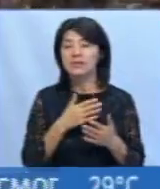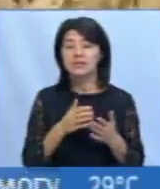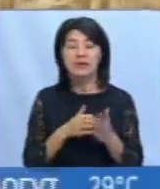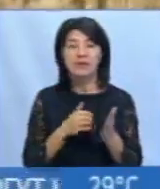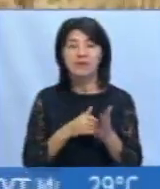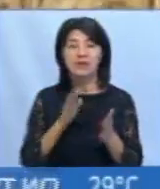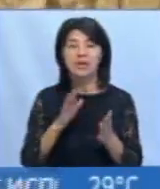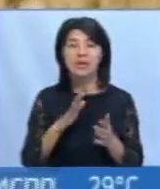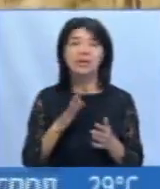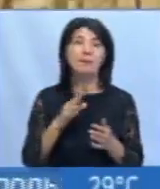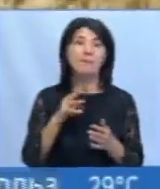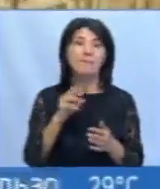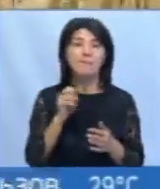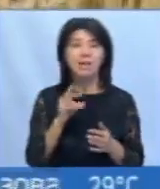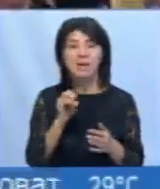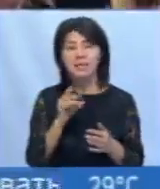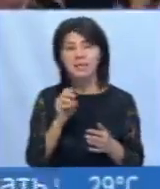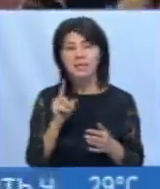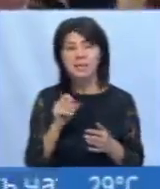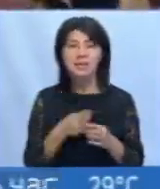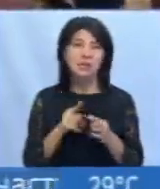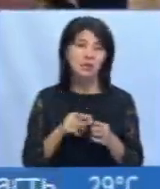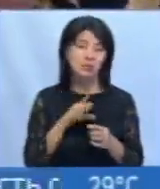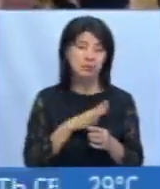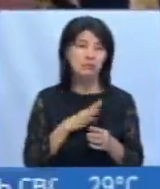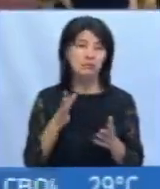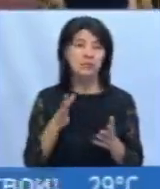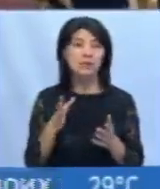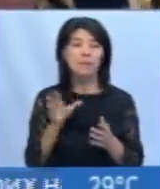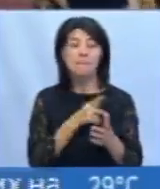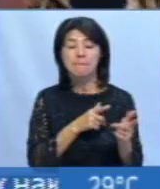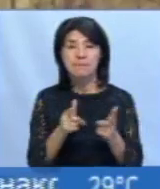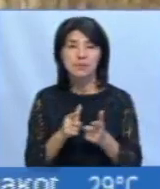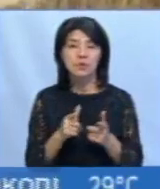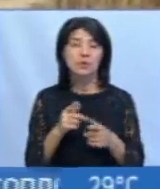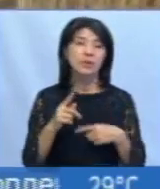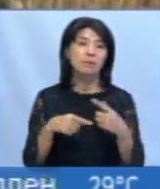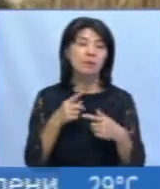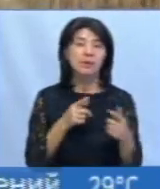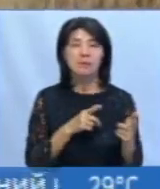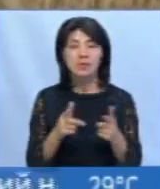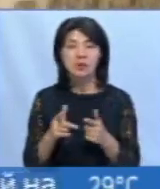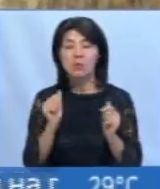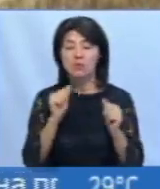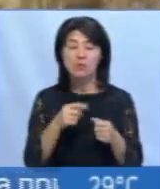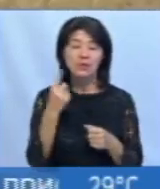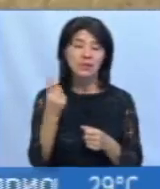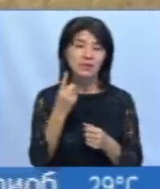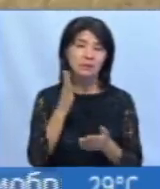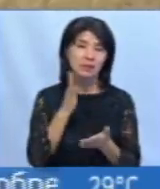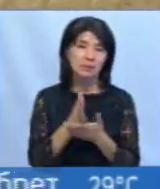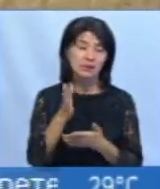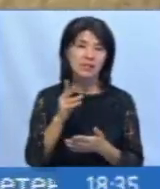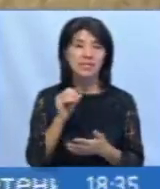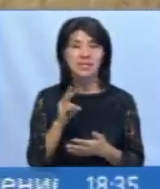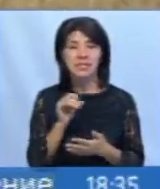которые могли бы работать с современными комбайнами. Глава региона отметил, что подготовка и переподготовка механизаторов могли бы стать одним из направлений развития технического и